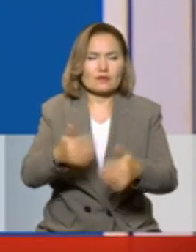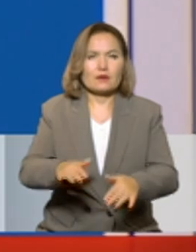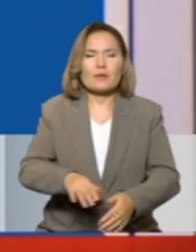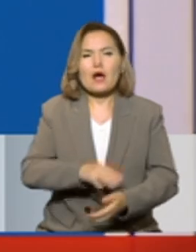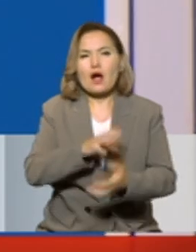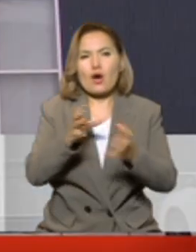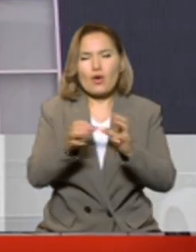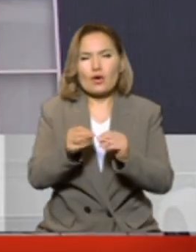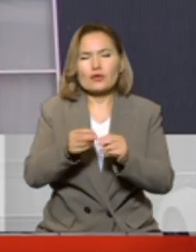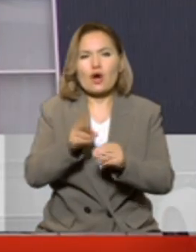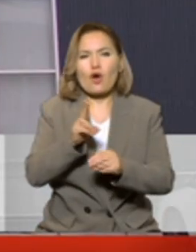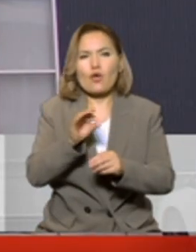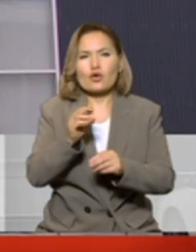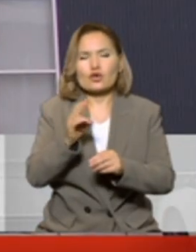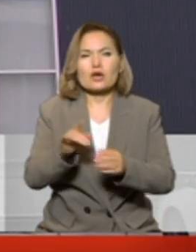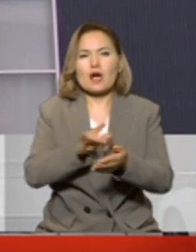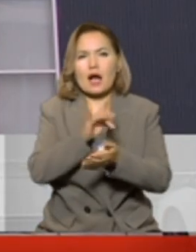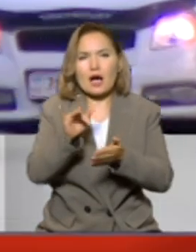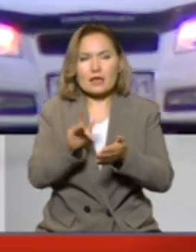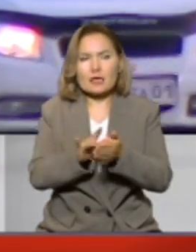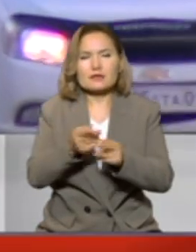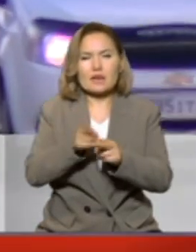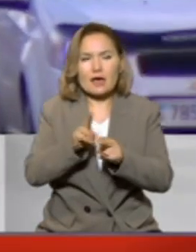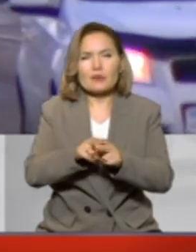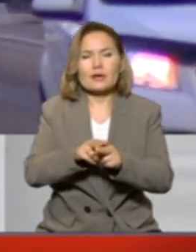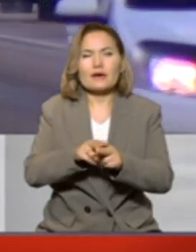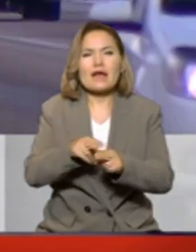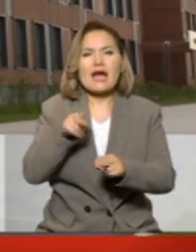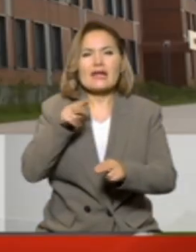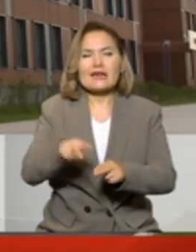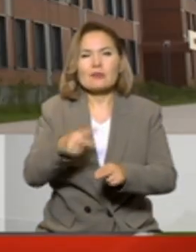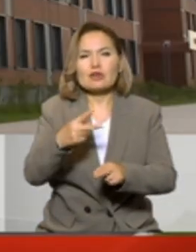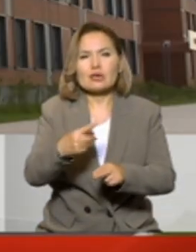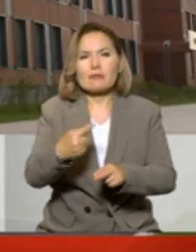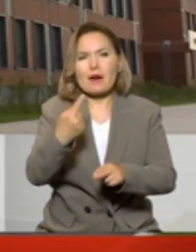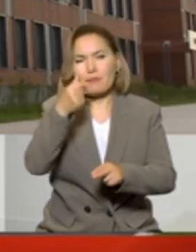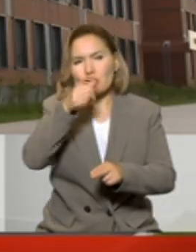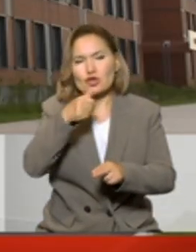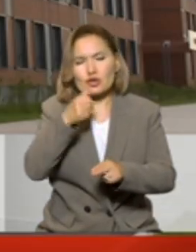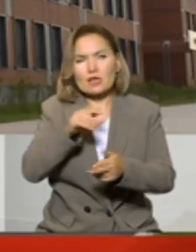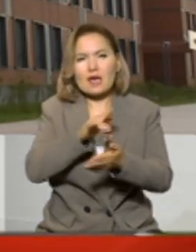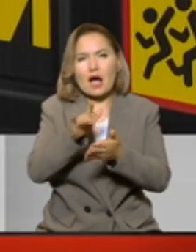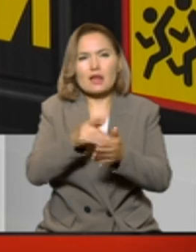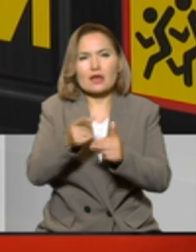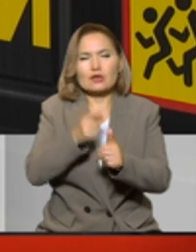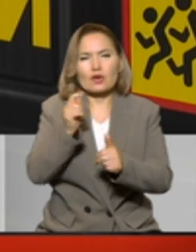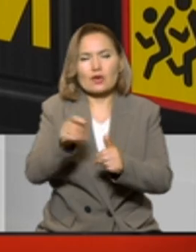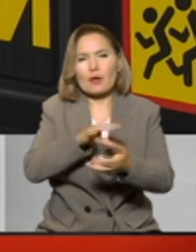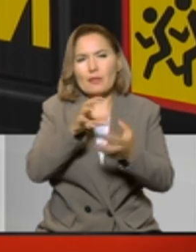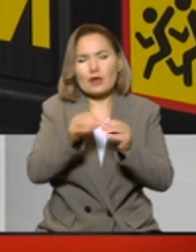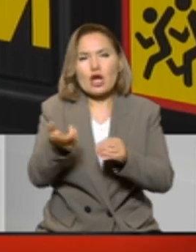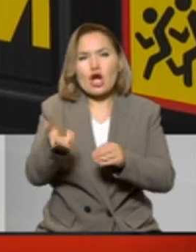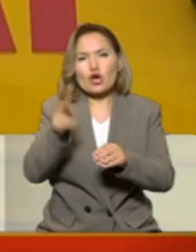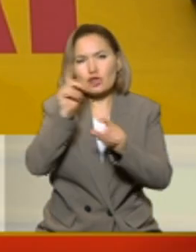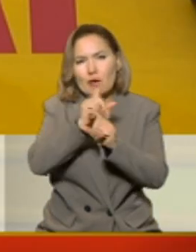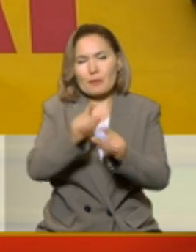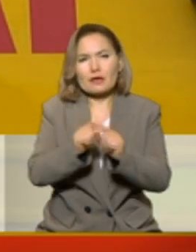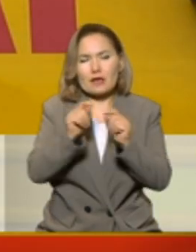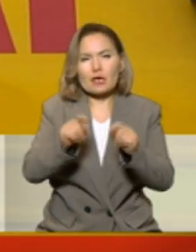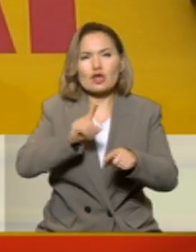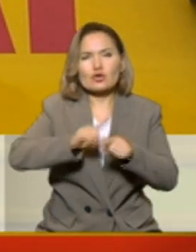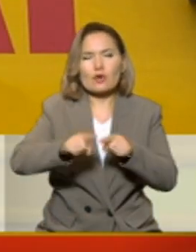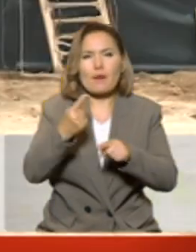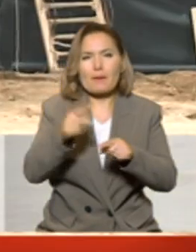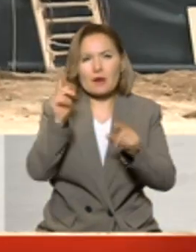Қосшы қала статусын 2021 жылы алған. Соңғы 2 жылда қалада 3 мектеп пайдалануға берілді. Тағы бір білім ошағының құрылысы